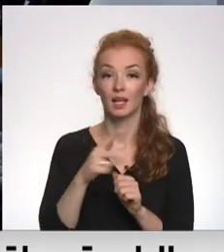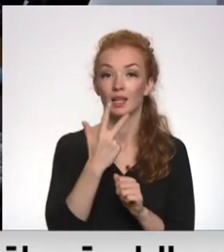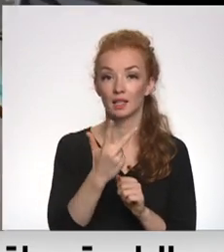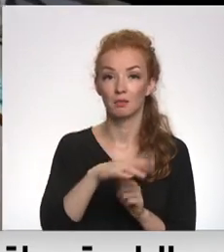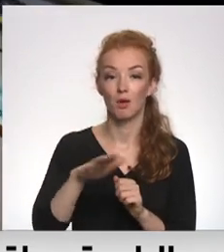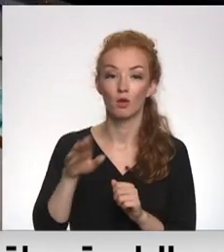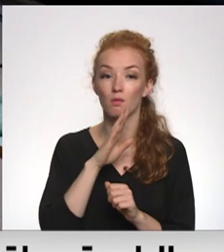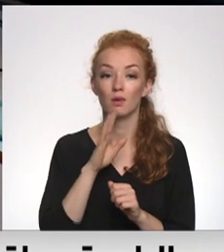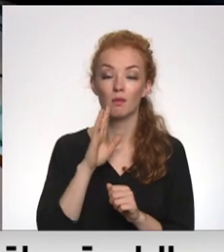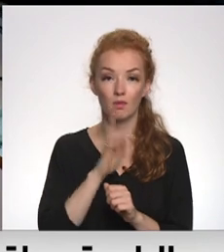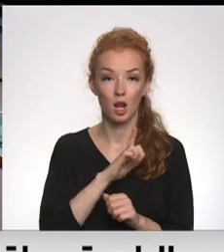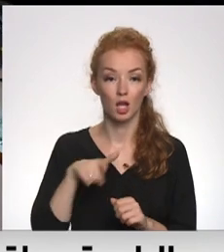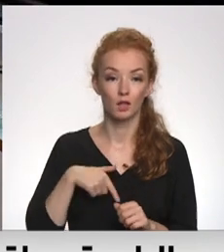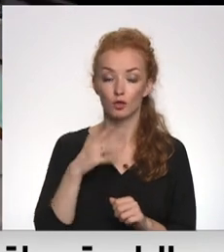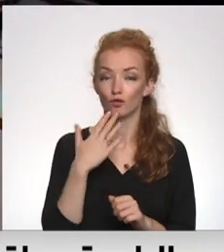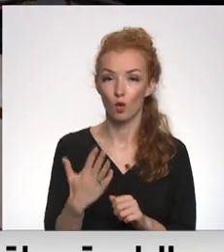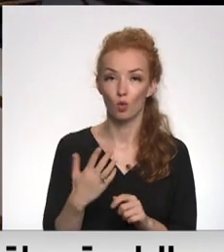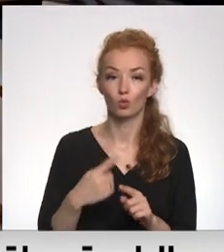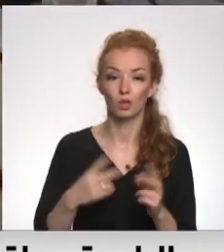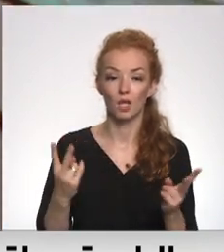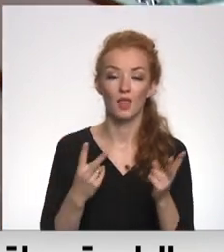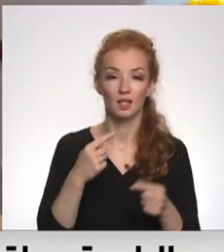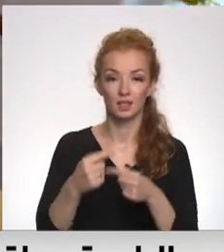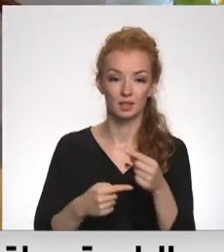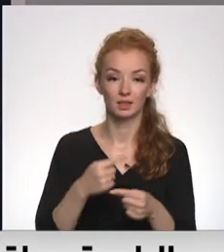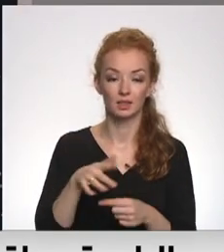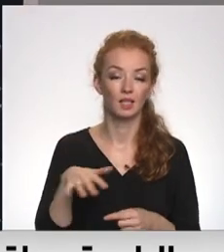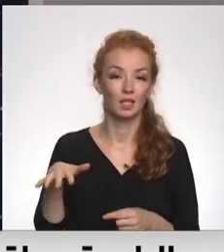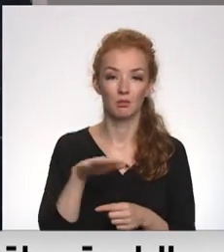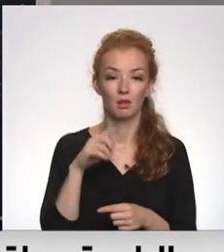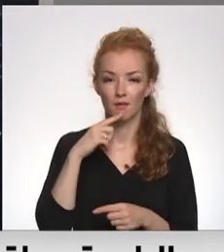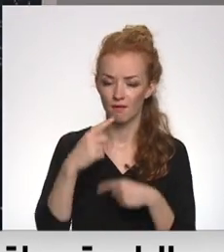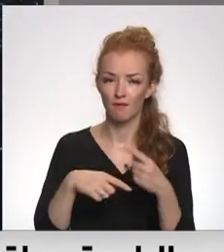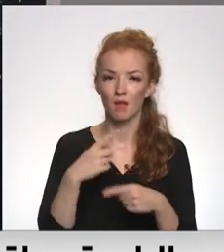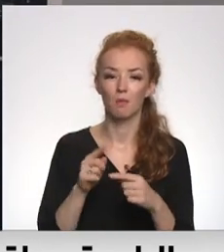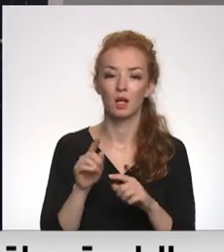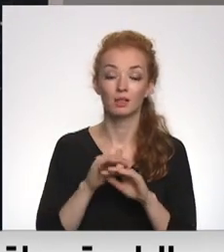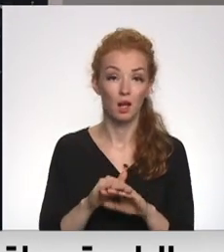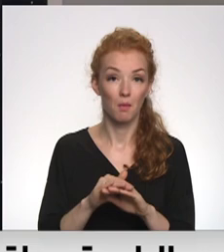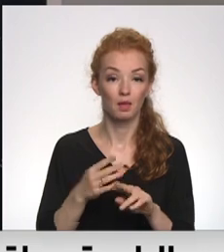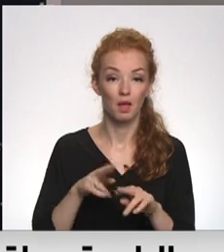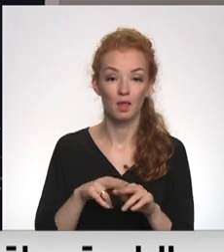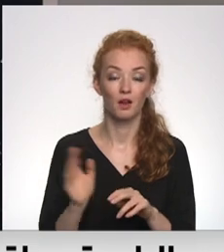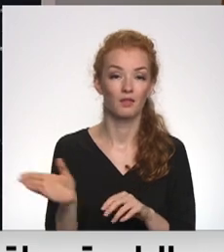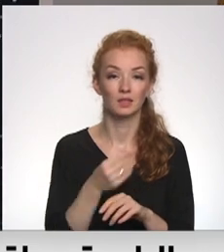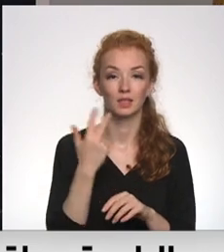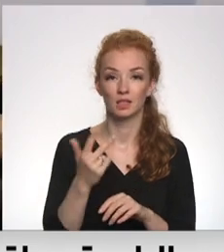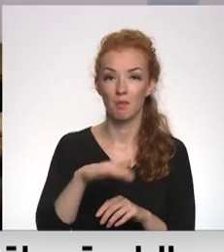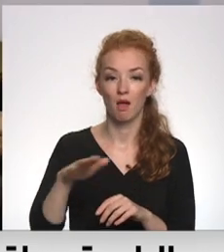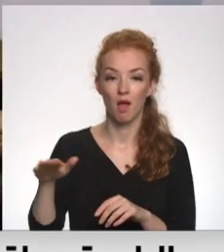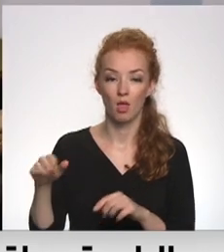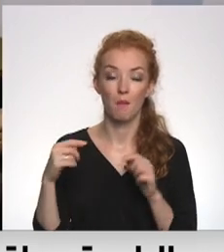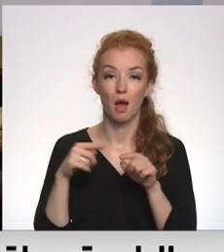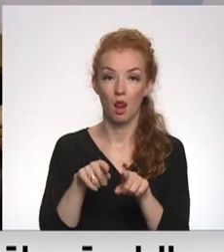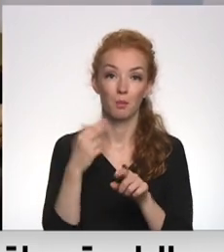bērnu māmiņa. Latviešu valoda un tradīcijas ģimenē vienmēr turētas godā. Tādēļ visi trīs bērni